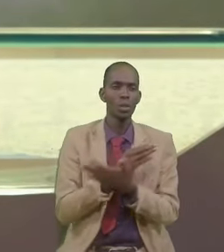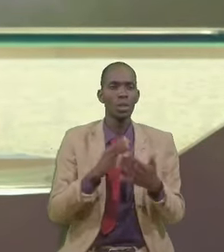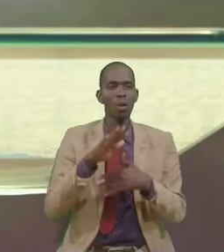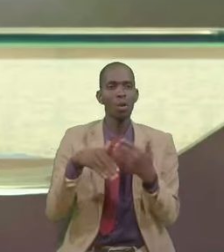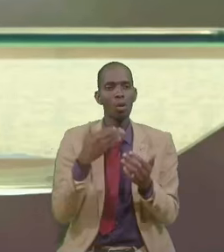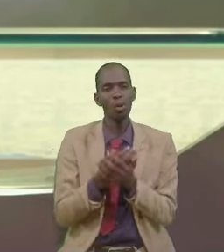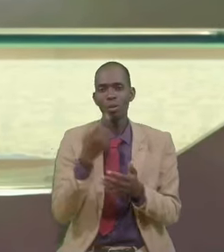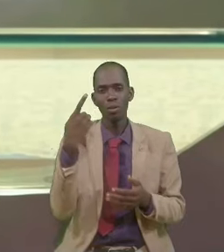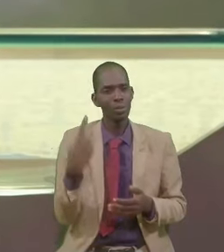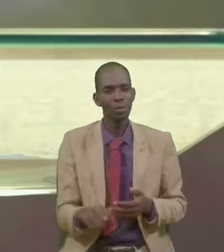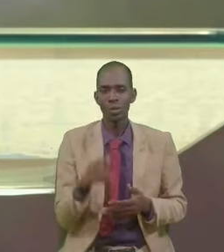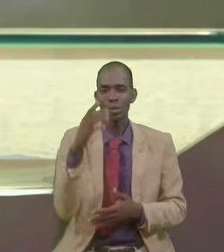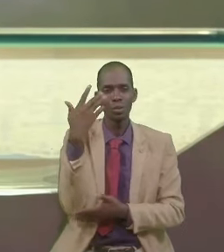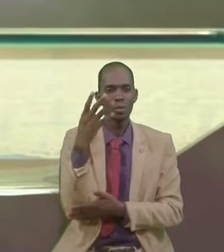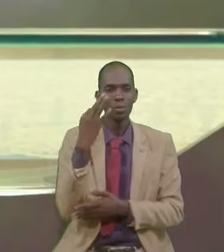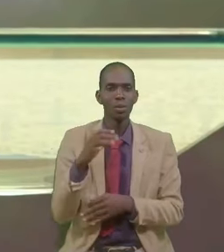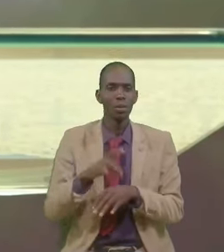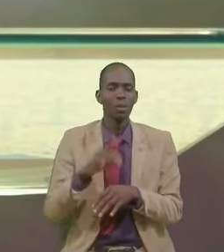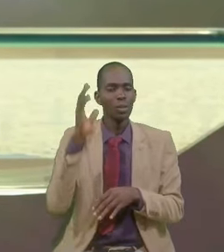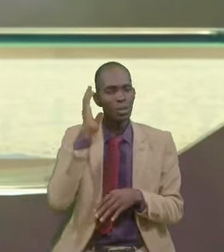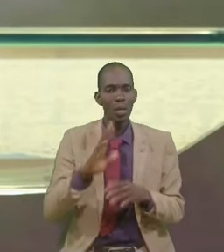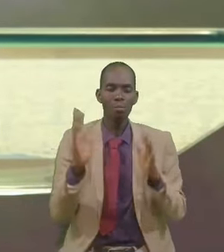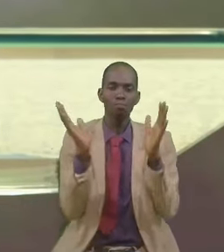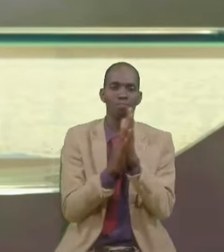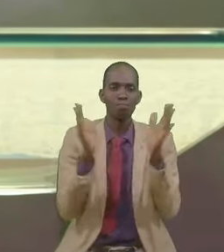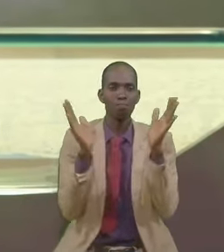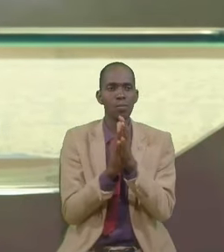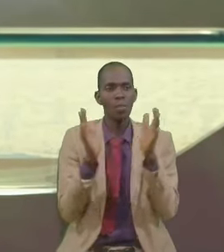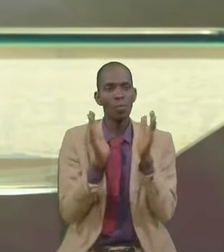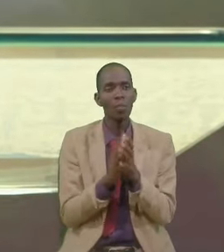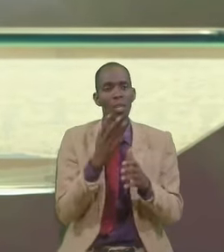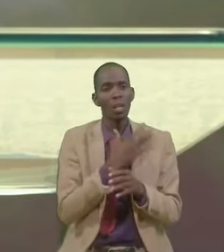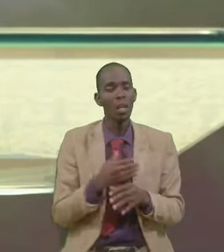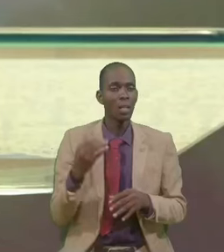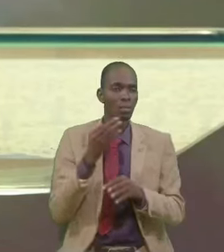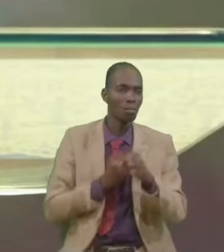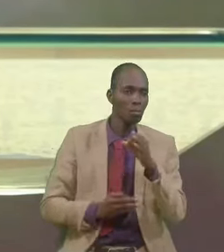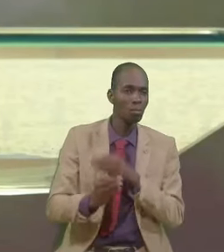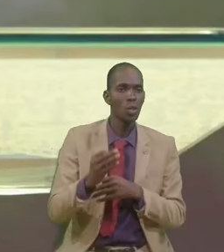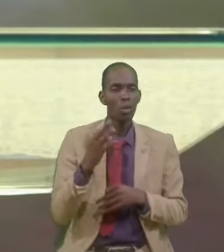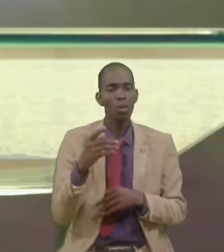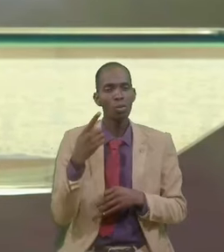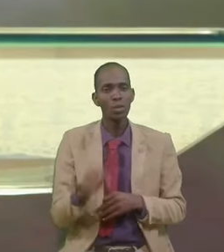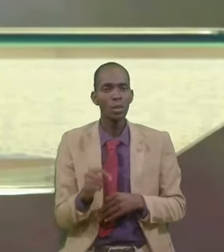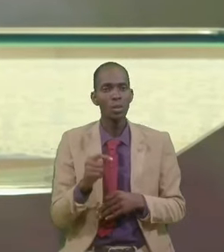campagne battront des mains. Au lieu de l'épine, s'élèvera